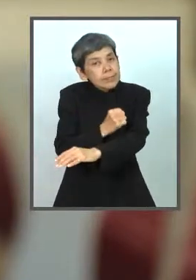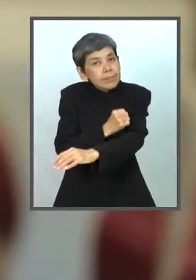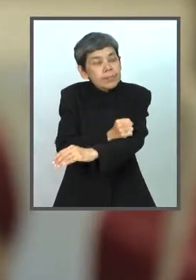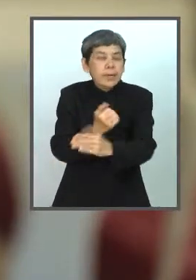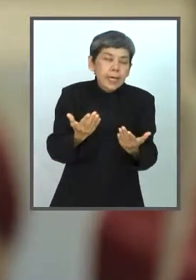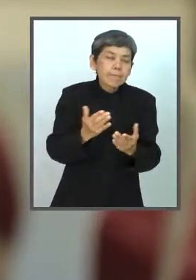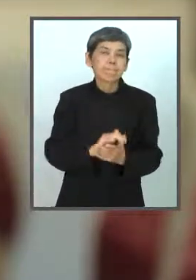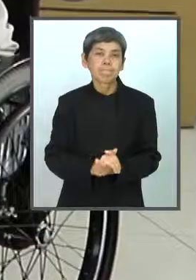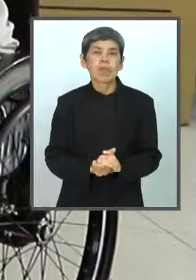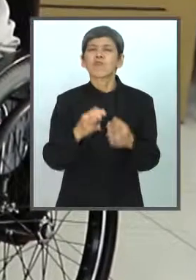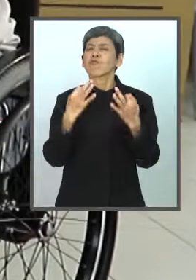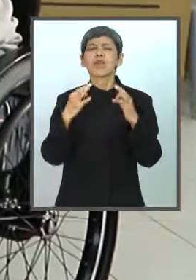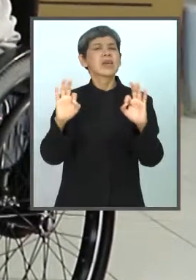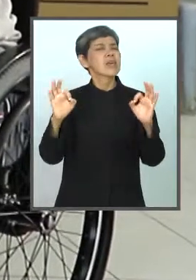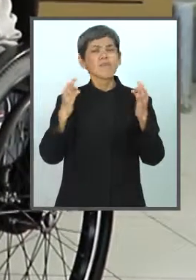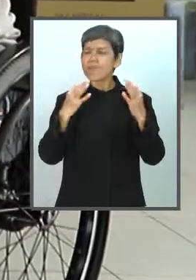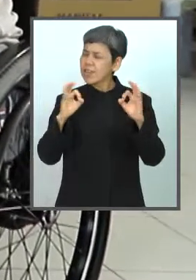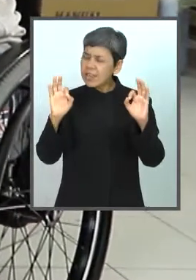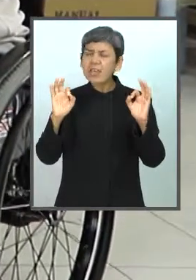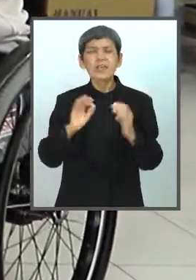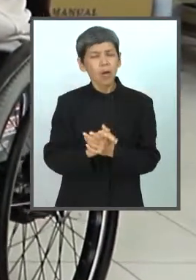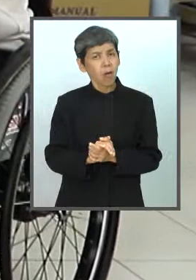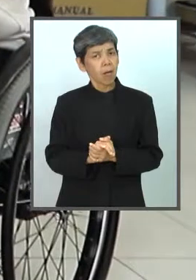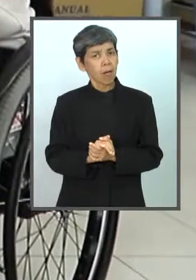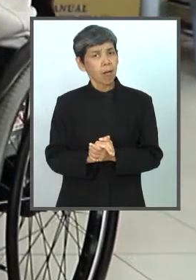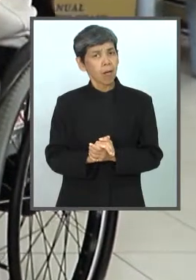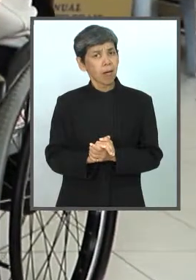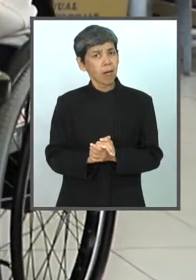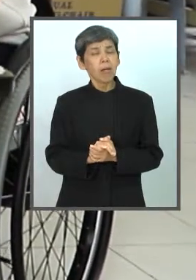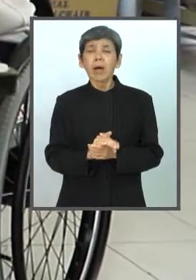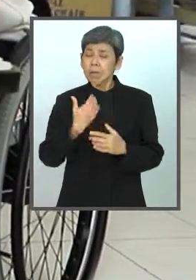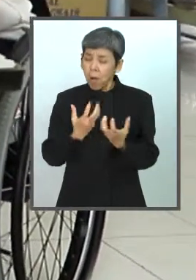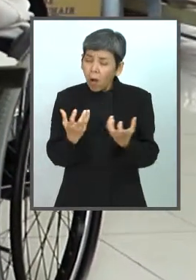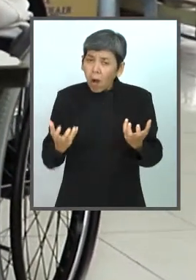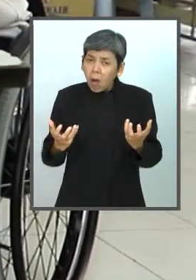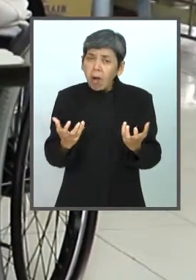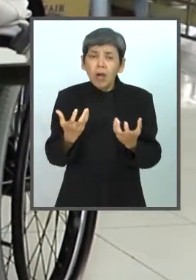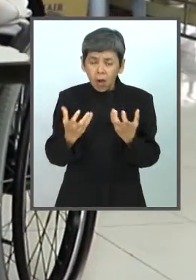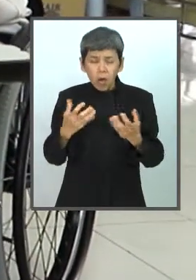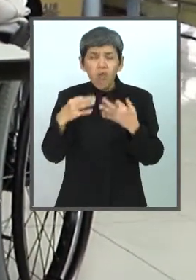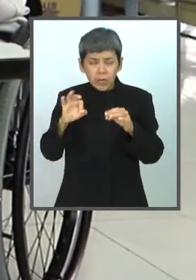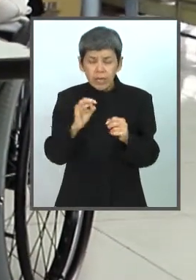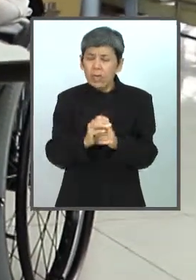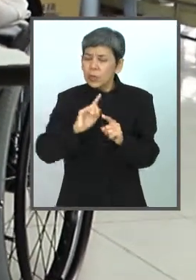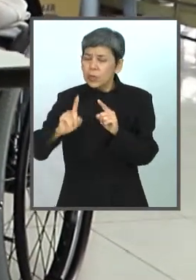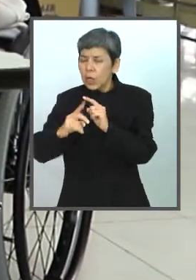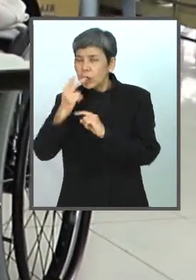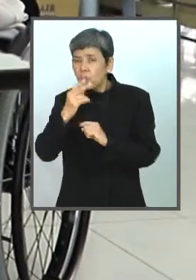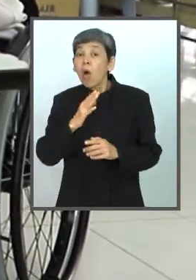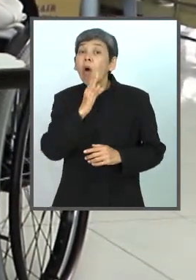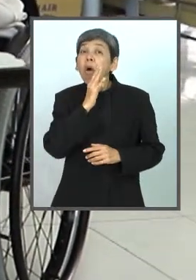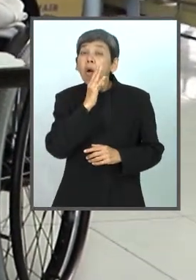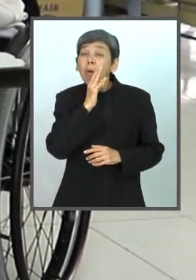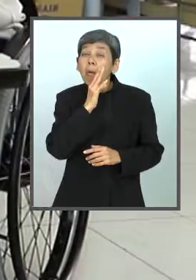ค่าใช้จ่ายยังไงบ้างครับ ฟรีครับ ฟรีหมดเลย ฟรีครับ แล้วอะไร อะไรก็น่าจะฟรีครับเป็นบางตัว บางตัวใช่ไหม ถ้